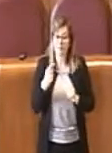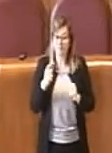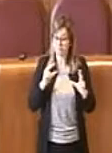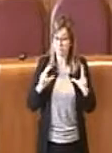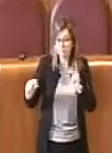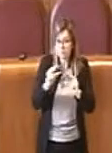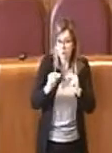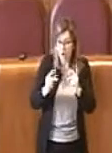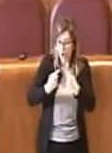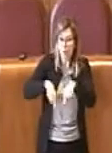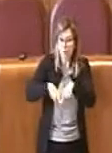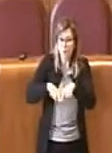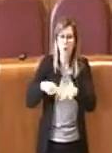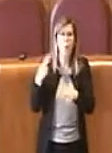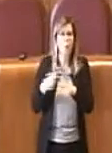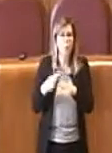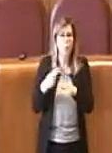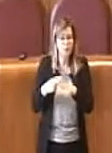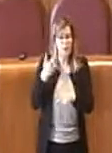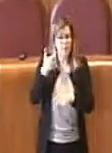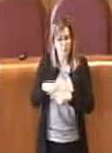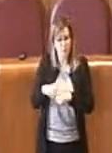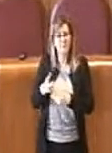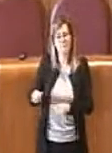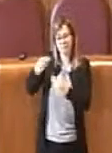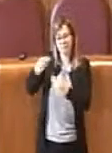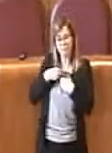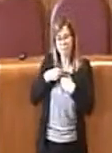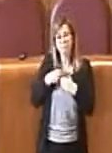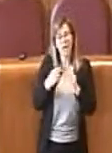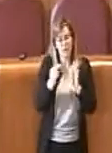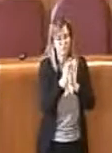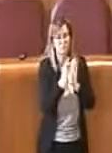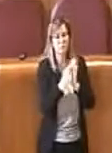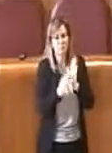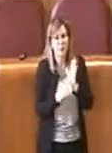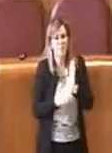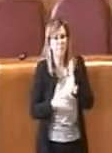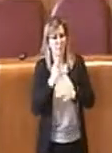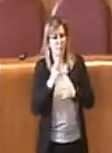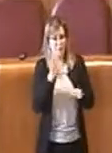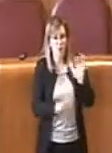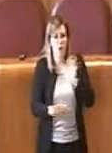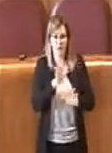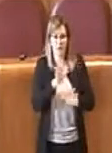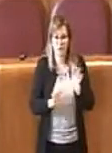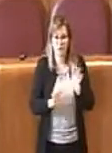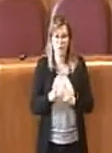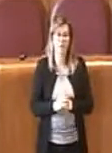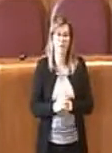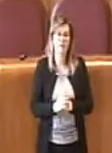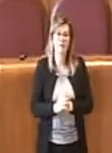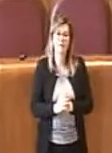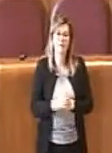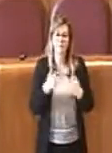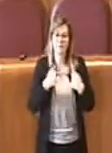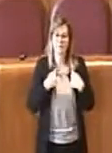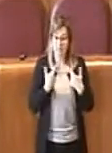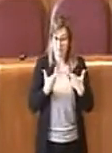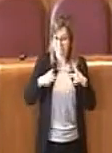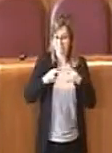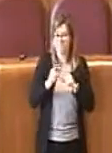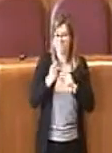utile perché abbiamo comunque avuto qualche dato qualche dato in più e giorno un attimo brevemente a riepilogare le